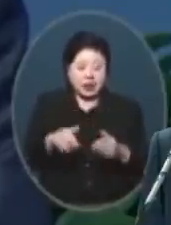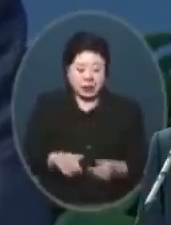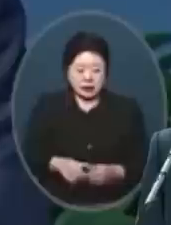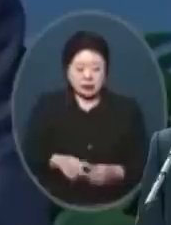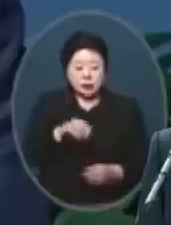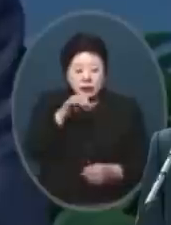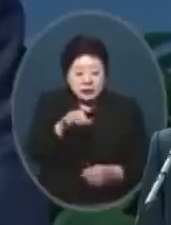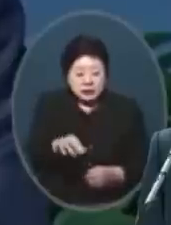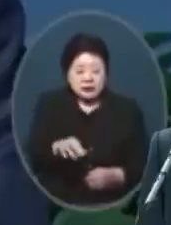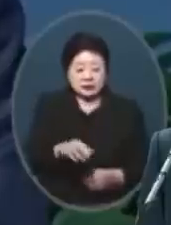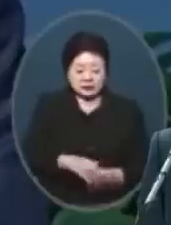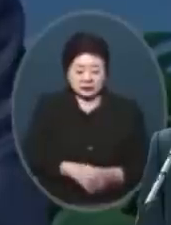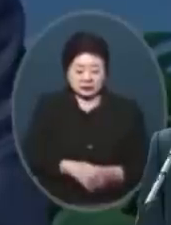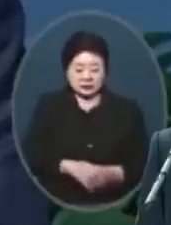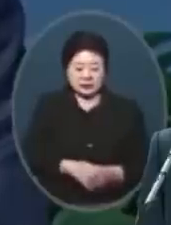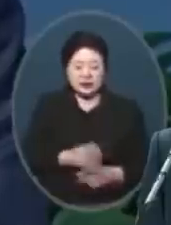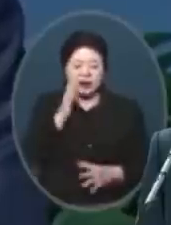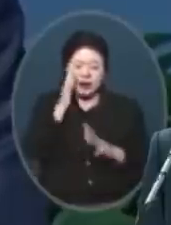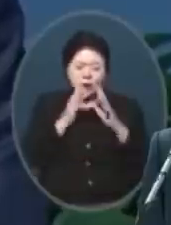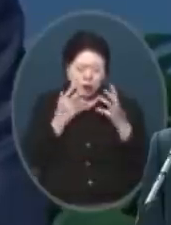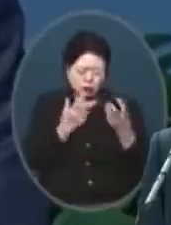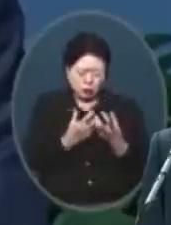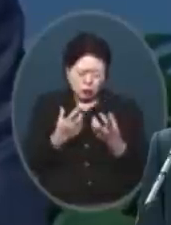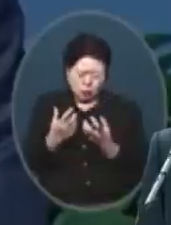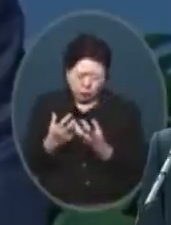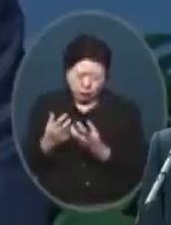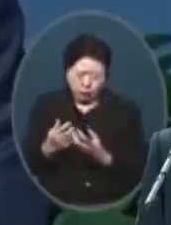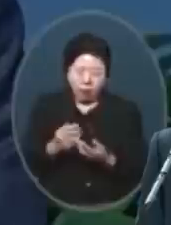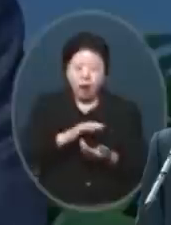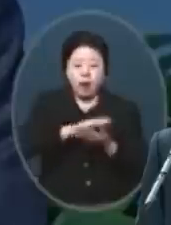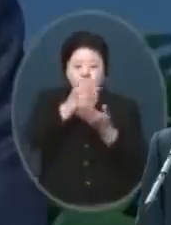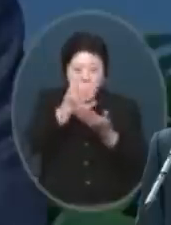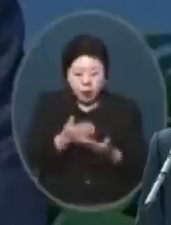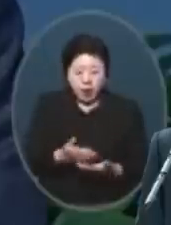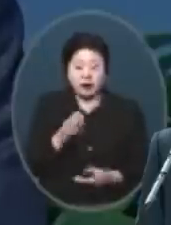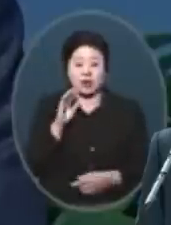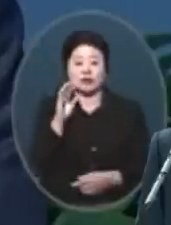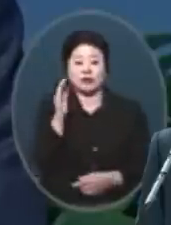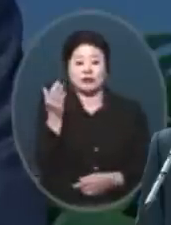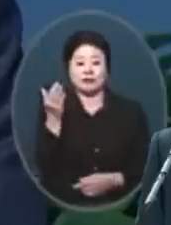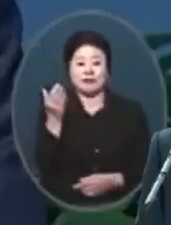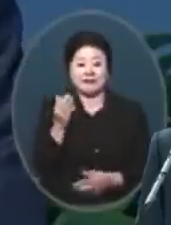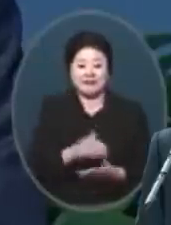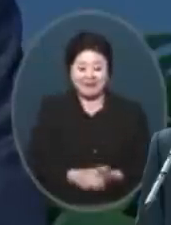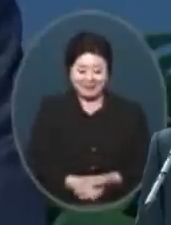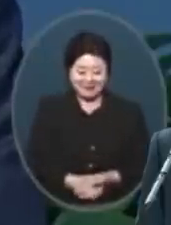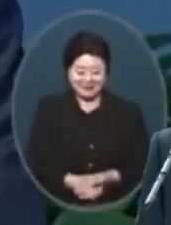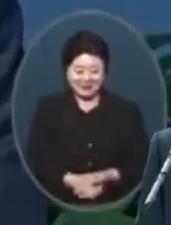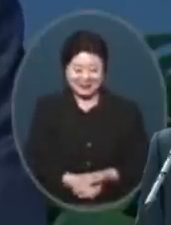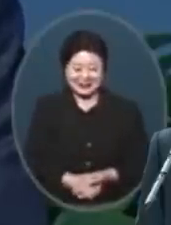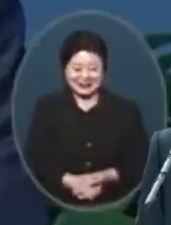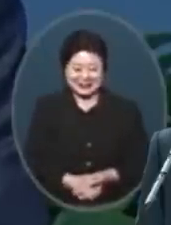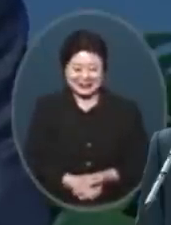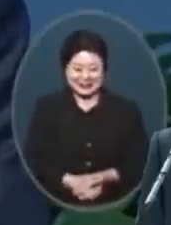도시가 푸른 숲의 우거진 자리가 되고 말은 것입니다.